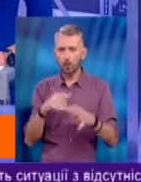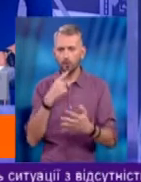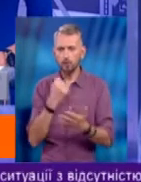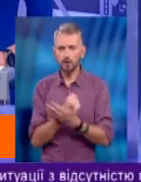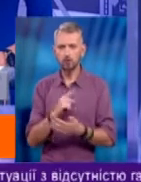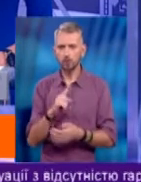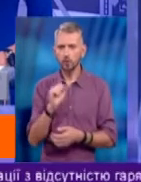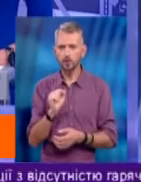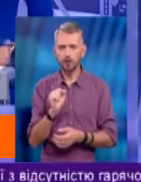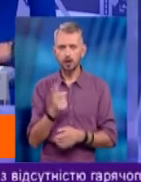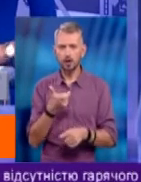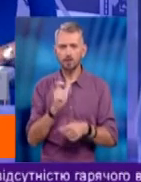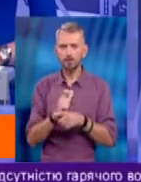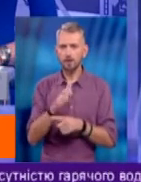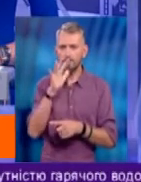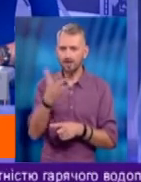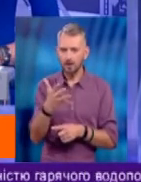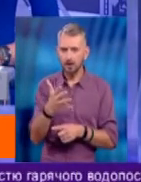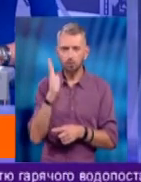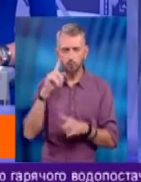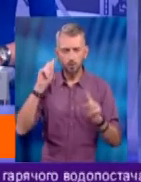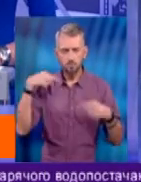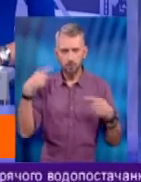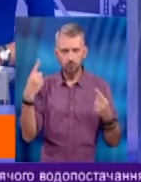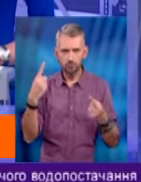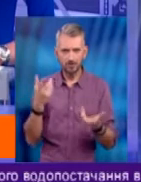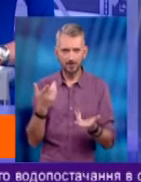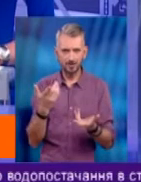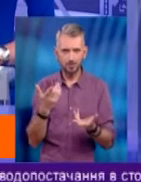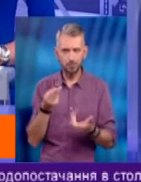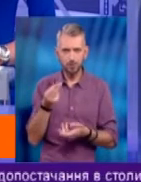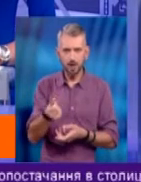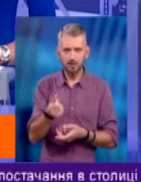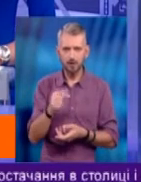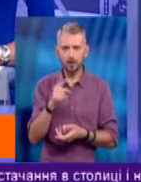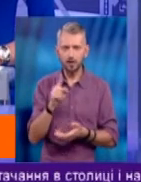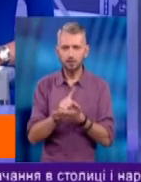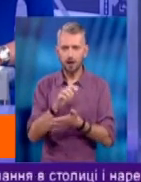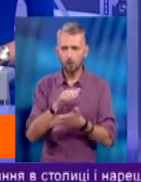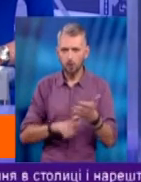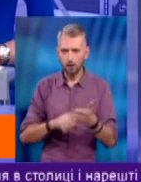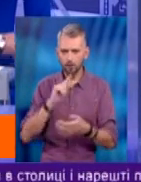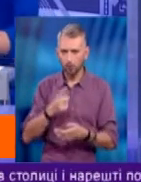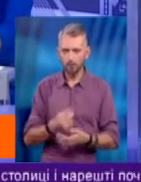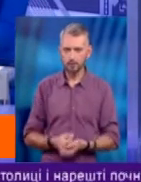за свыше 5 лет там будет бешеный оплата налога в год.